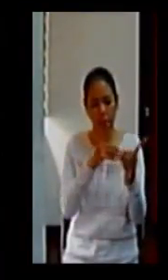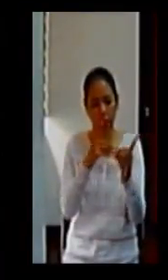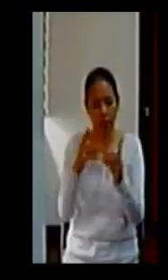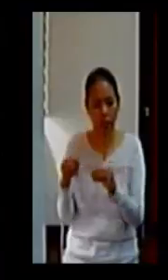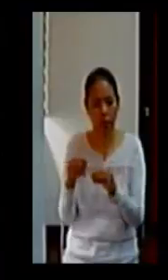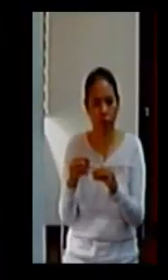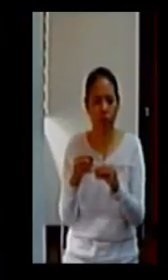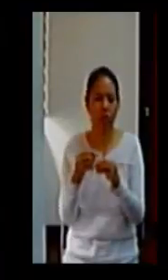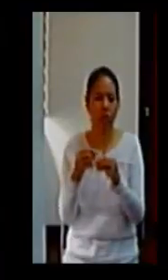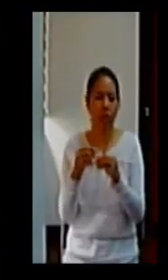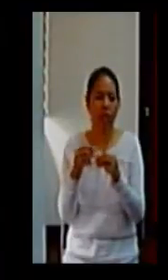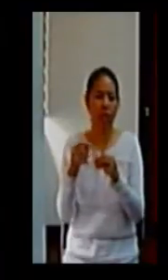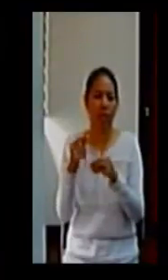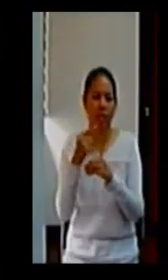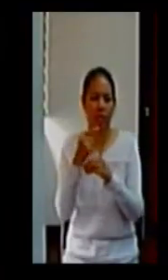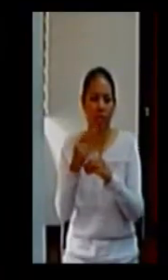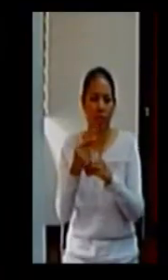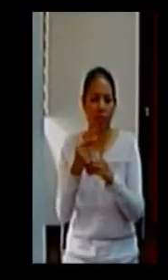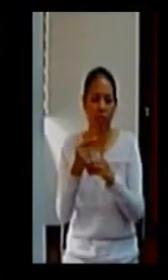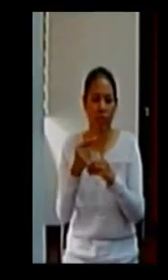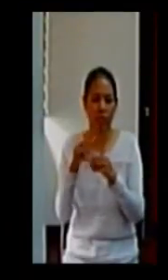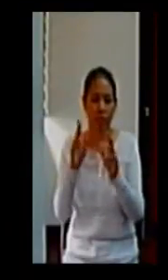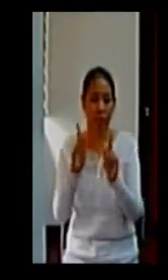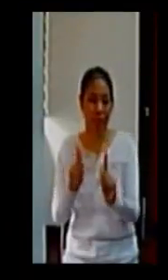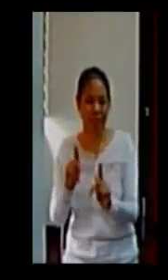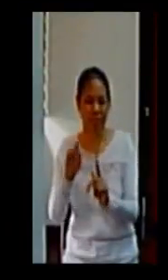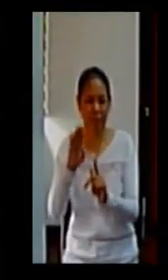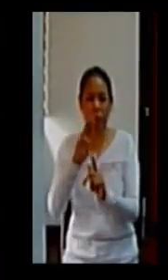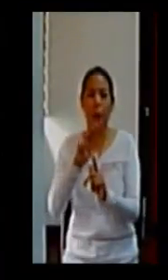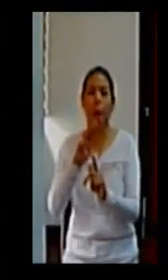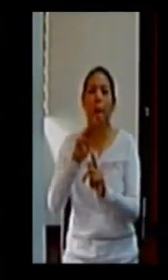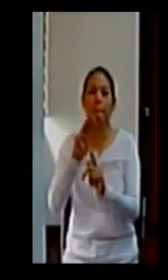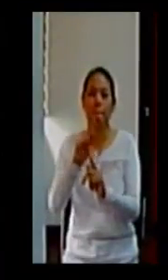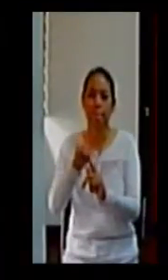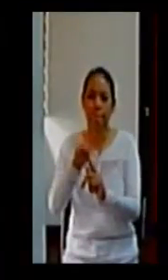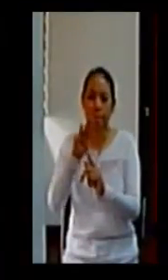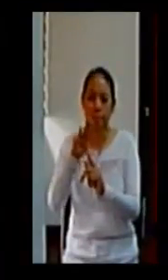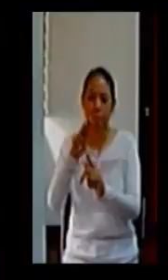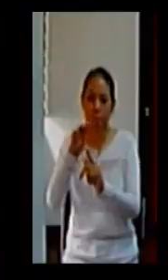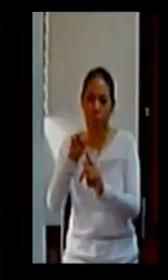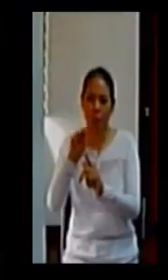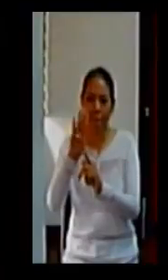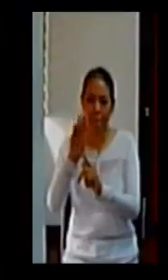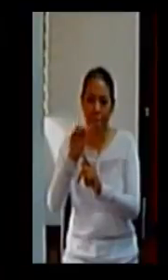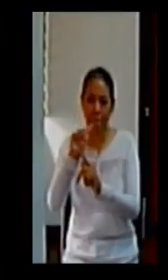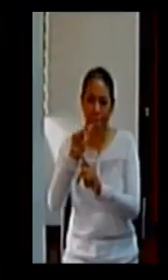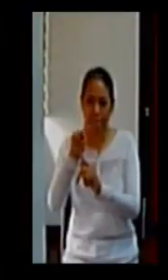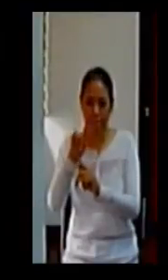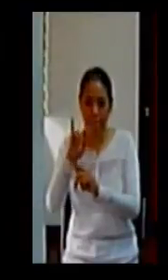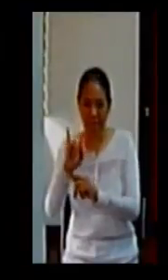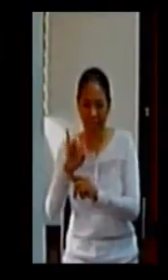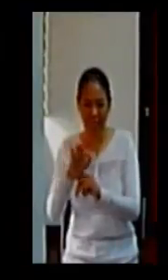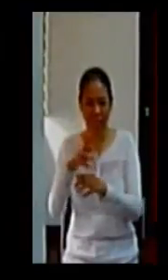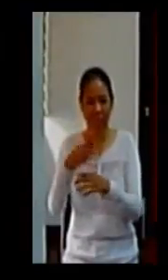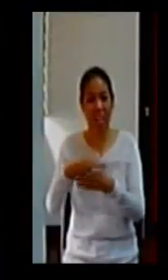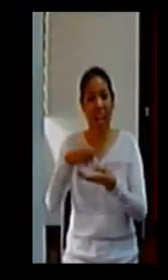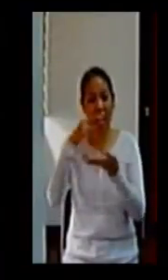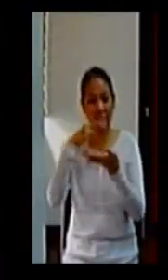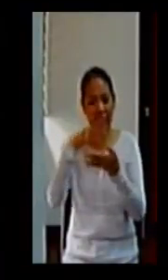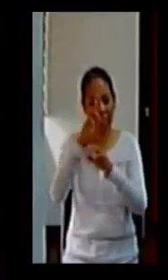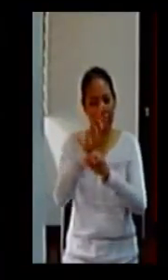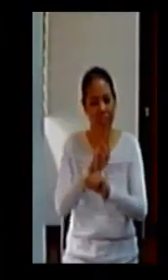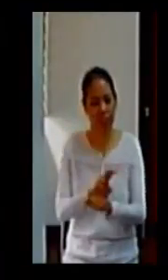mumbaki. Yung isa po itong rice ritual. Na gaya po ng sinabi ni Lolo Buukan, ginagawa